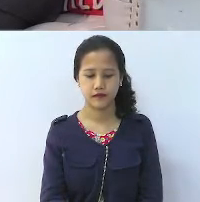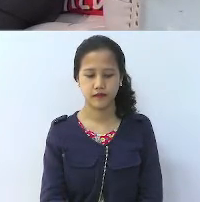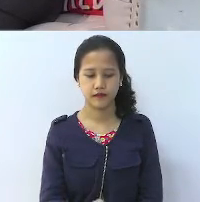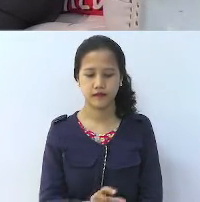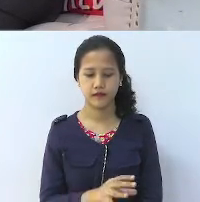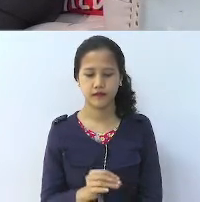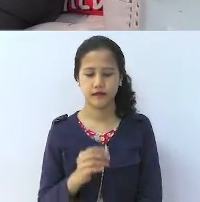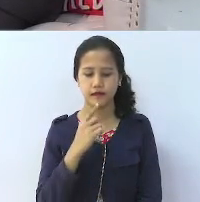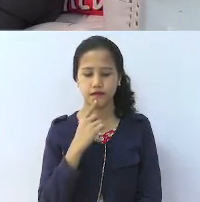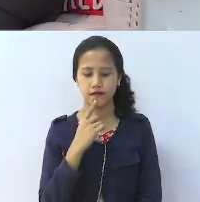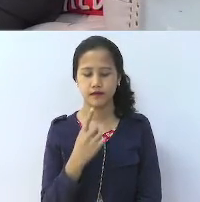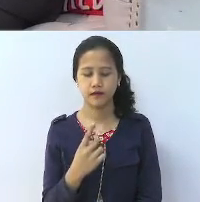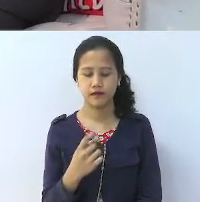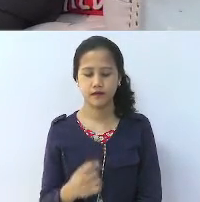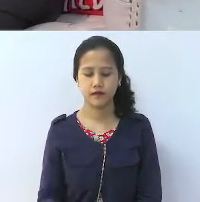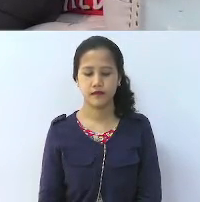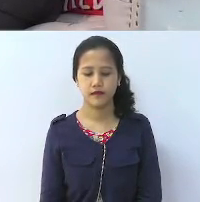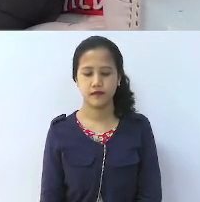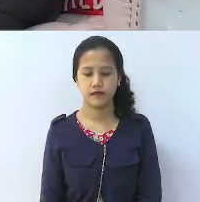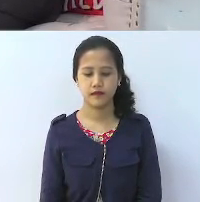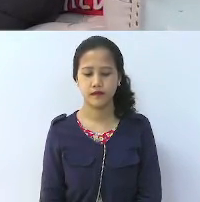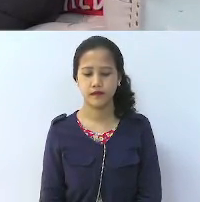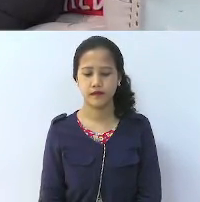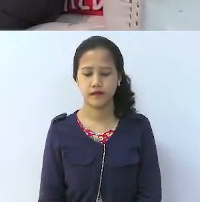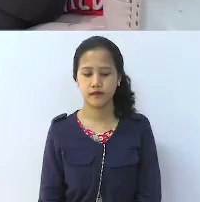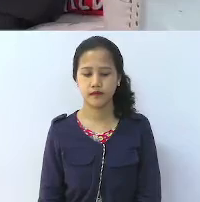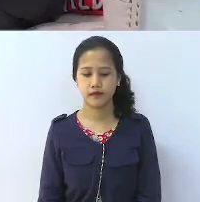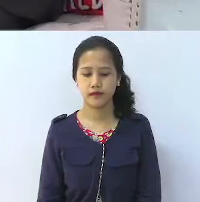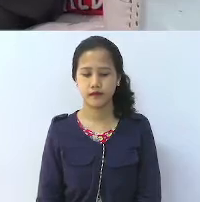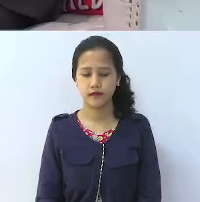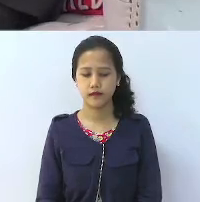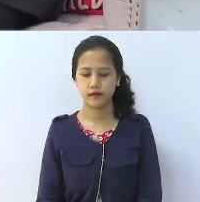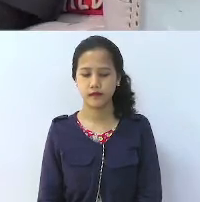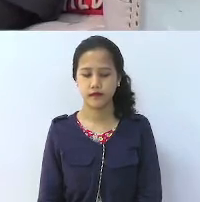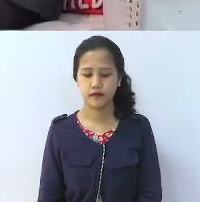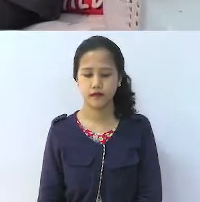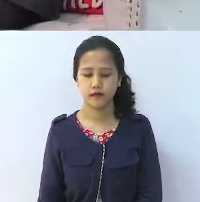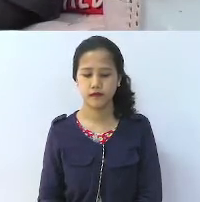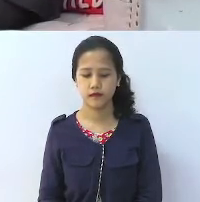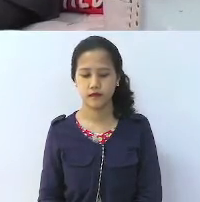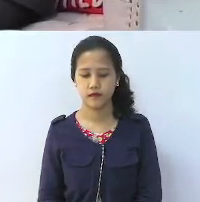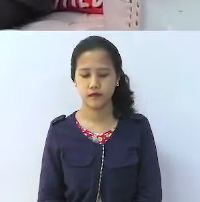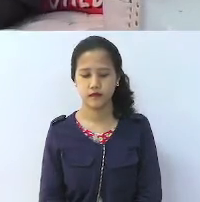Parang nanalo tong ano na to, may congrats eh. Leslie Karangyan. Siya yata